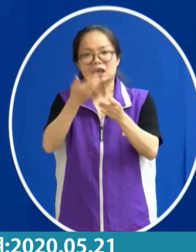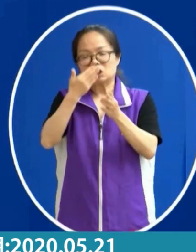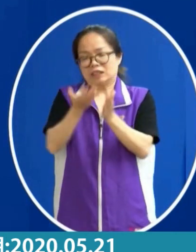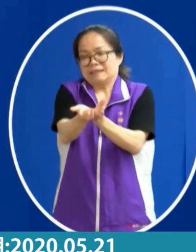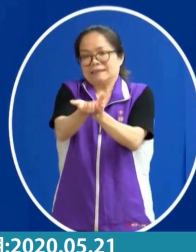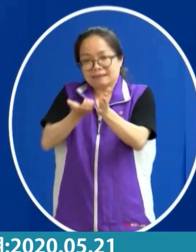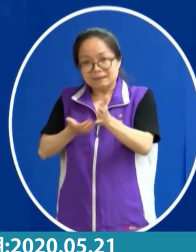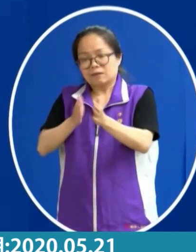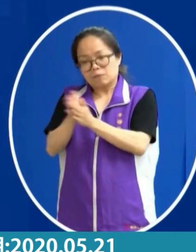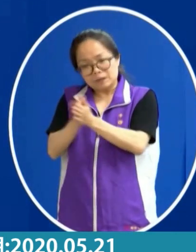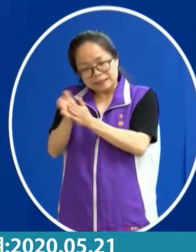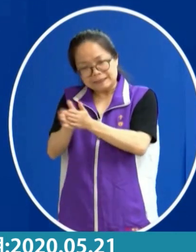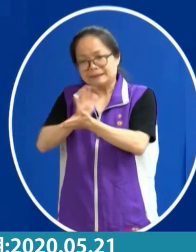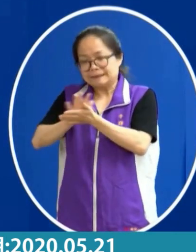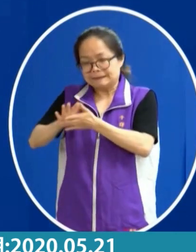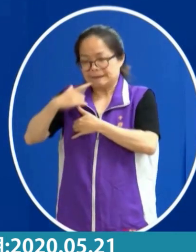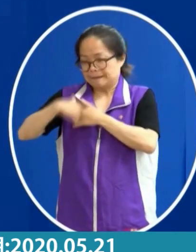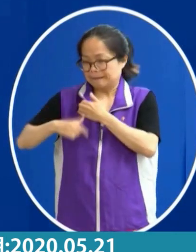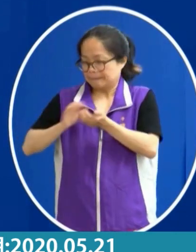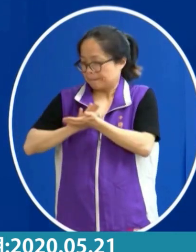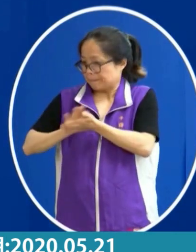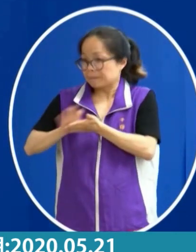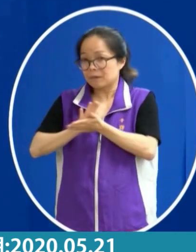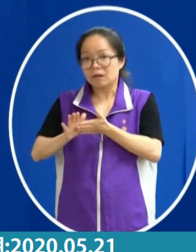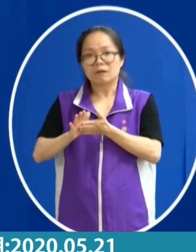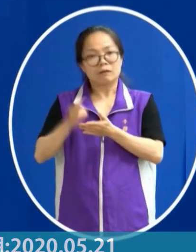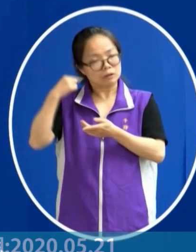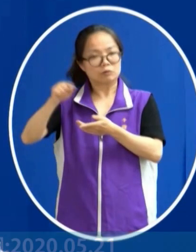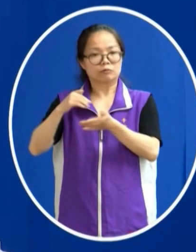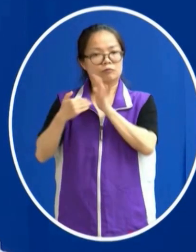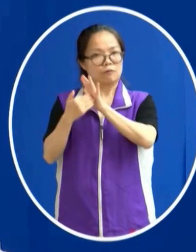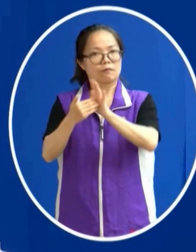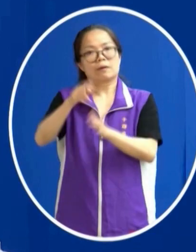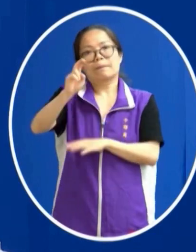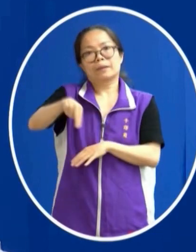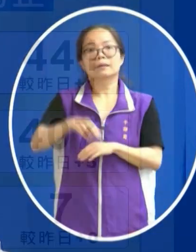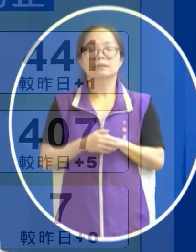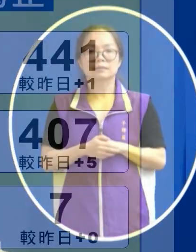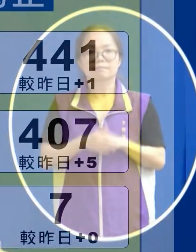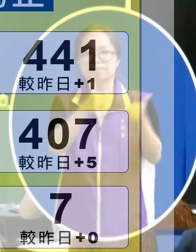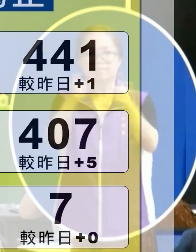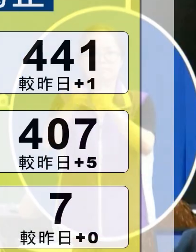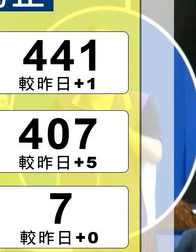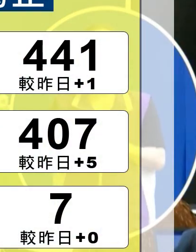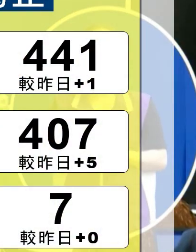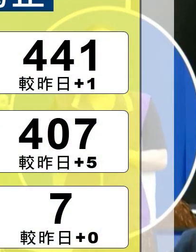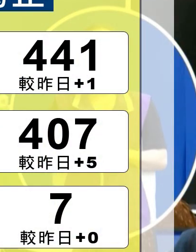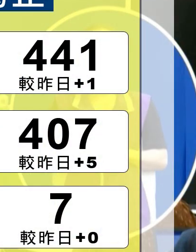皂洗手，那做好个人的卫生，我想这个才是防疫最好的一个撇步。